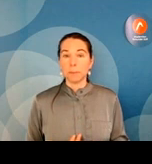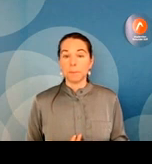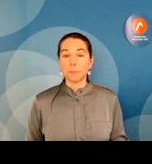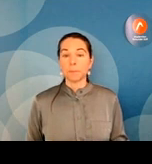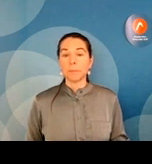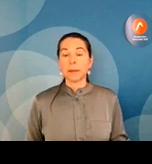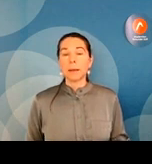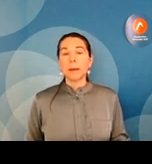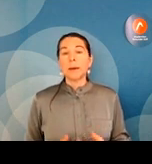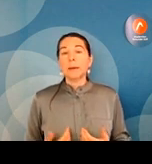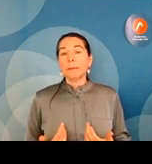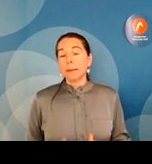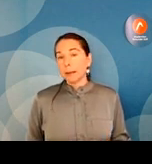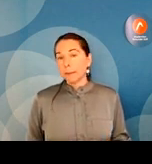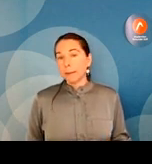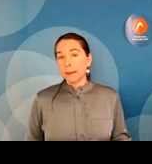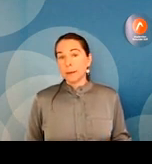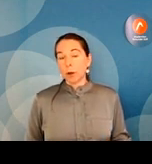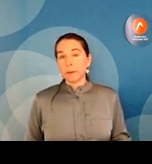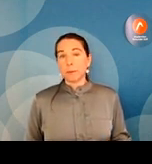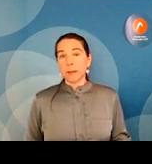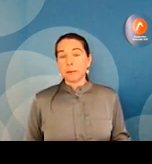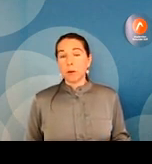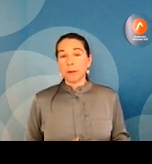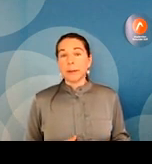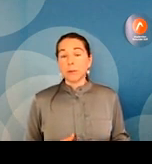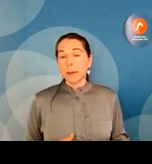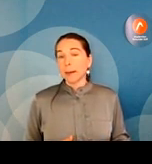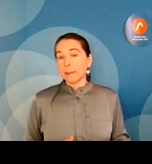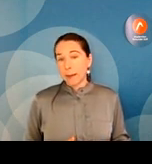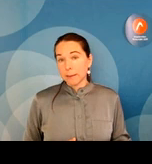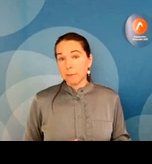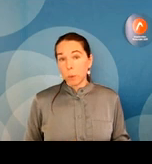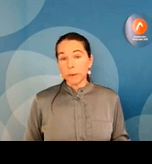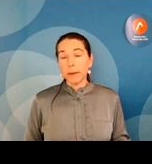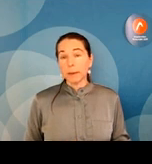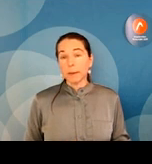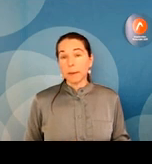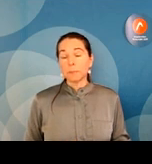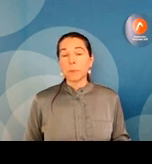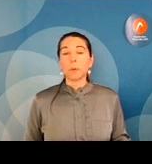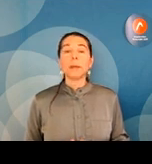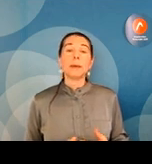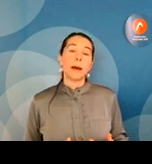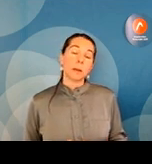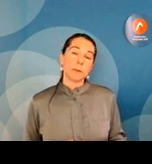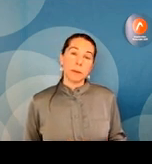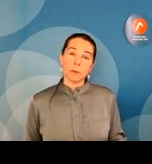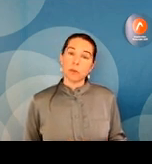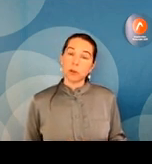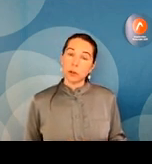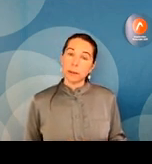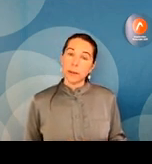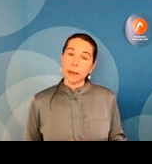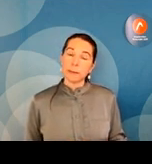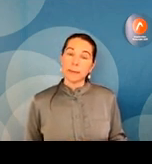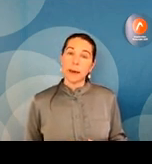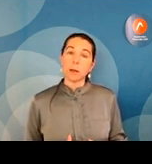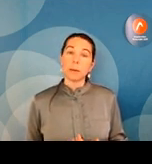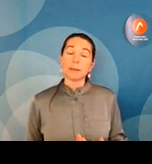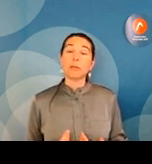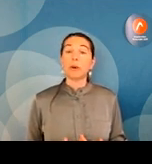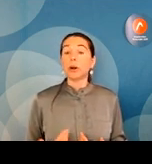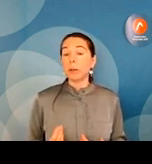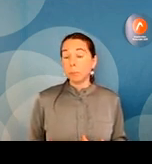diskrimineringsgrunderna. Den andra delen av diskrimineringslagen är det som kallas de aktiva åtgärderna. Och det är arbetsgivarens skyldighet